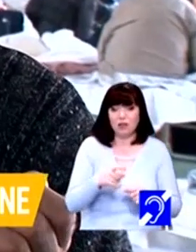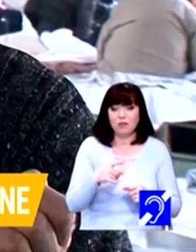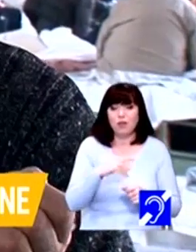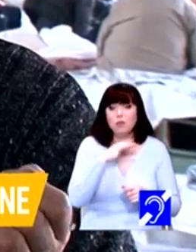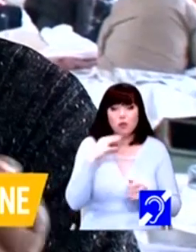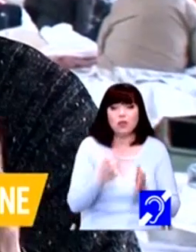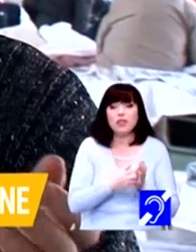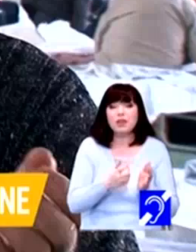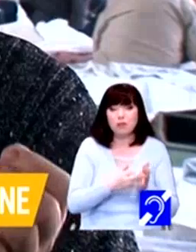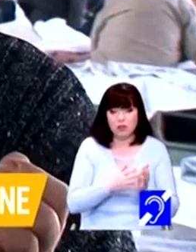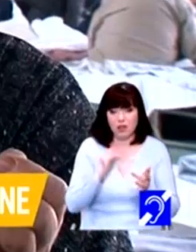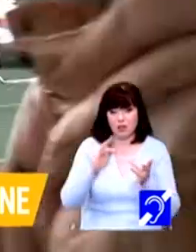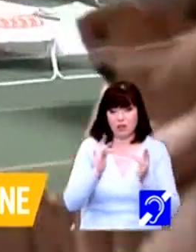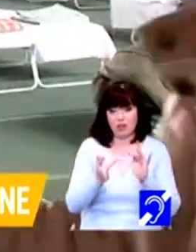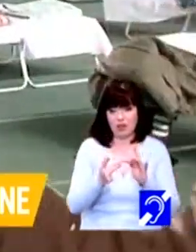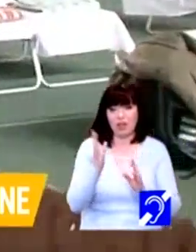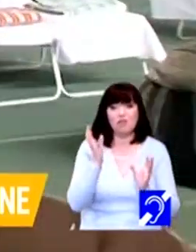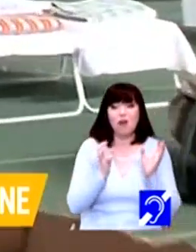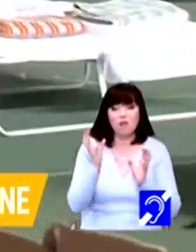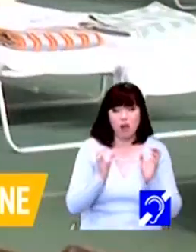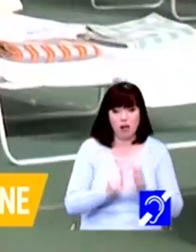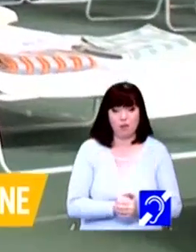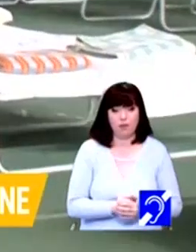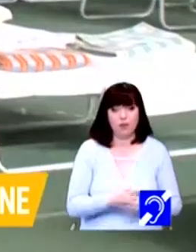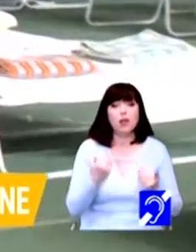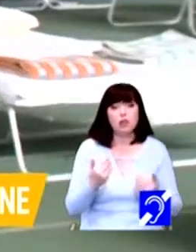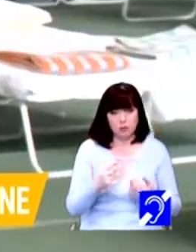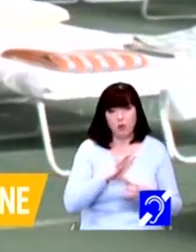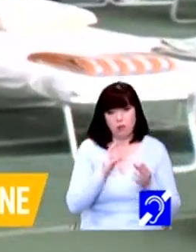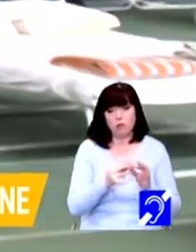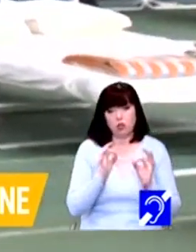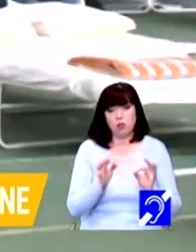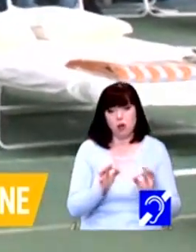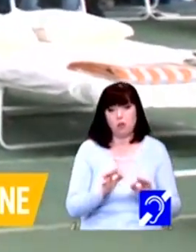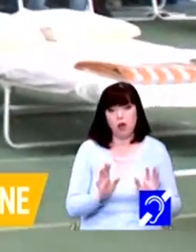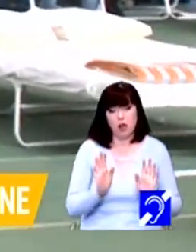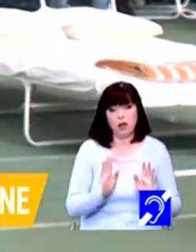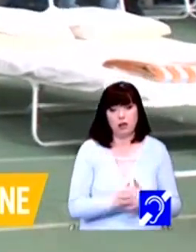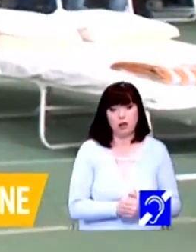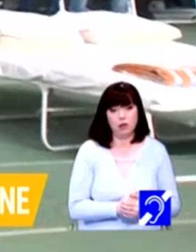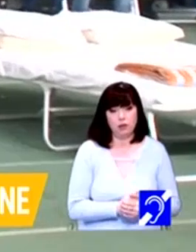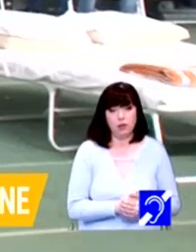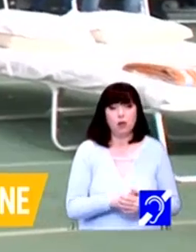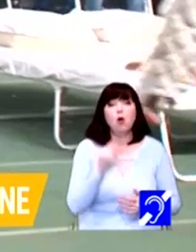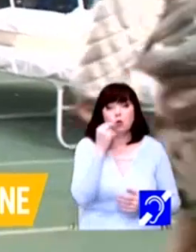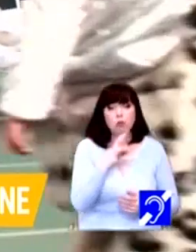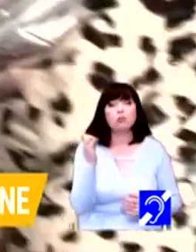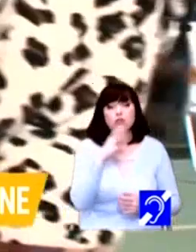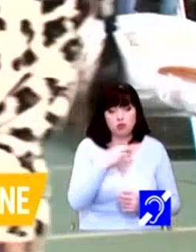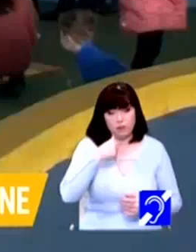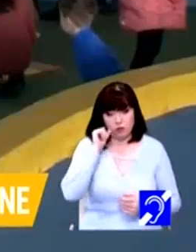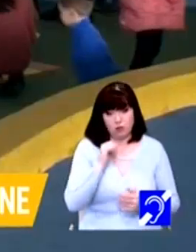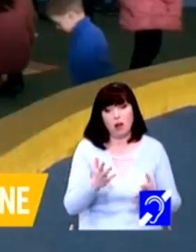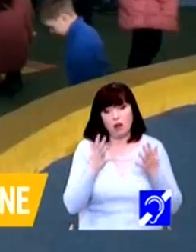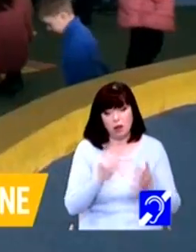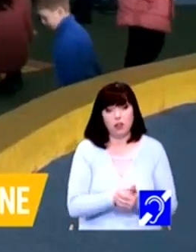хватает интернета, Wi-Fi. Сегодня так, нормально, потихоньку. Лучше, чем вчера,